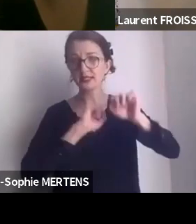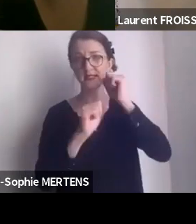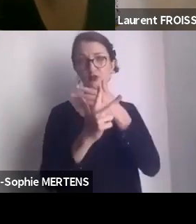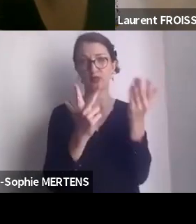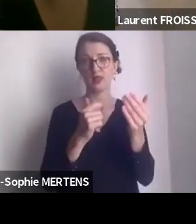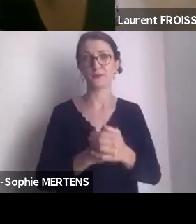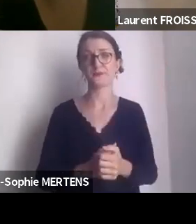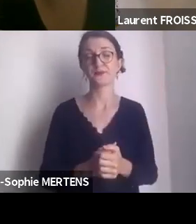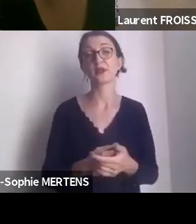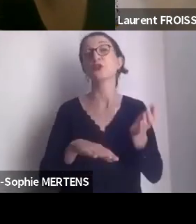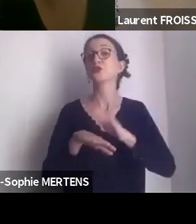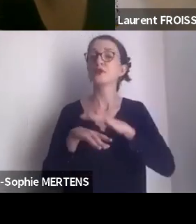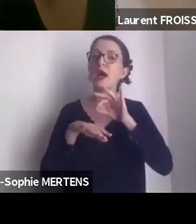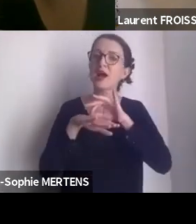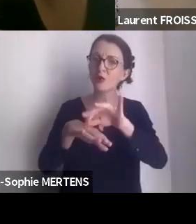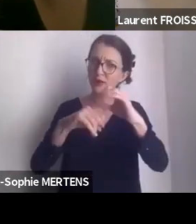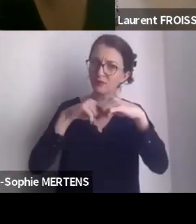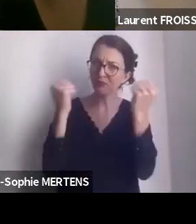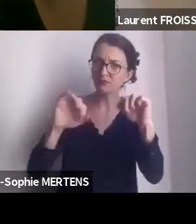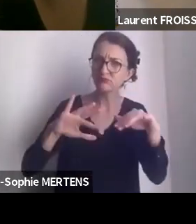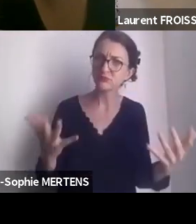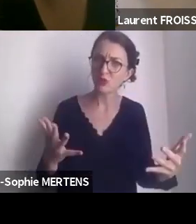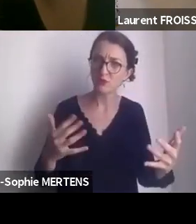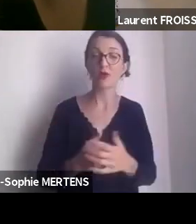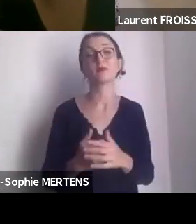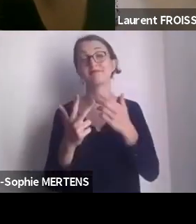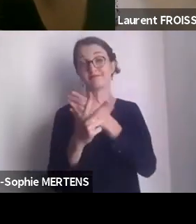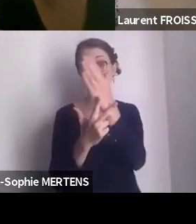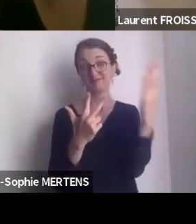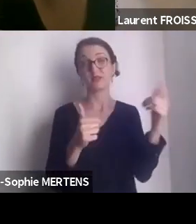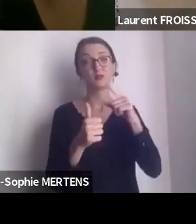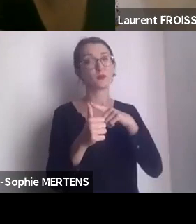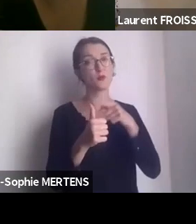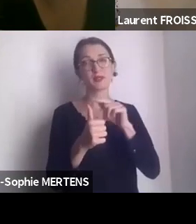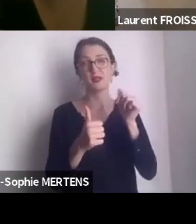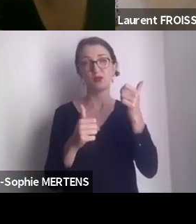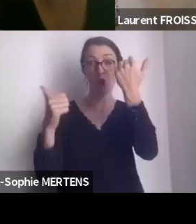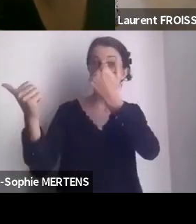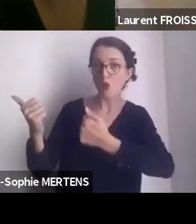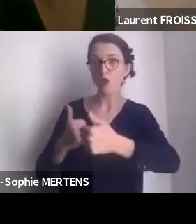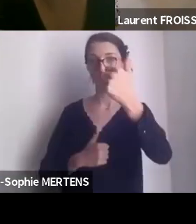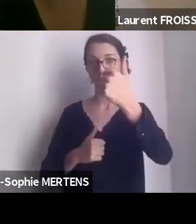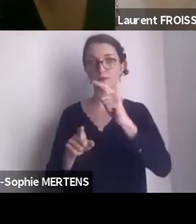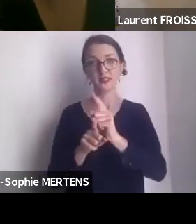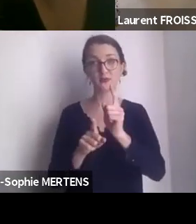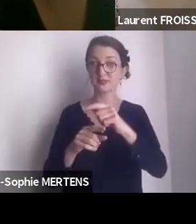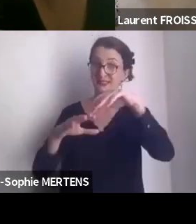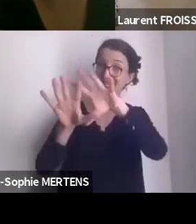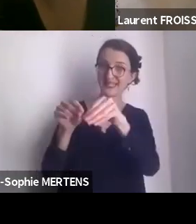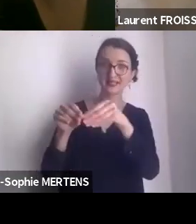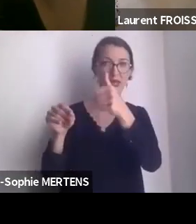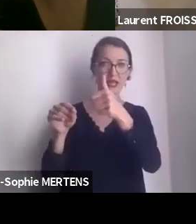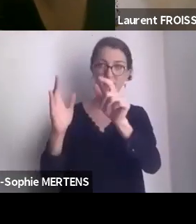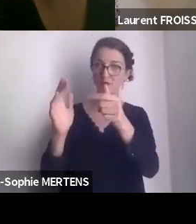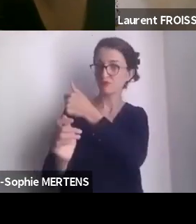3 pans, je dirais 3 axes. Premièrement, notre fonctionnement est vraiment basé sur l'autonomie et l'auto-organisation des équipes. Ça veut dire que quand on arrive dans